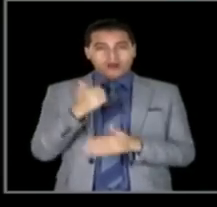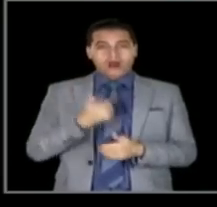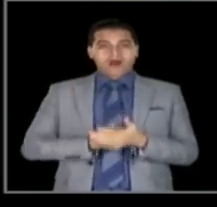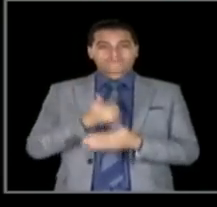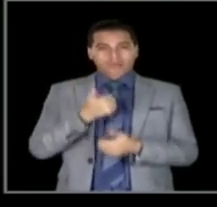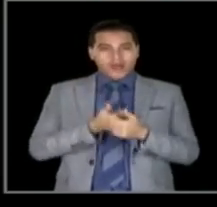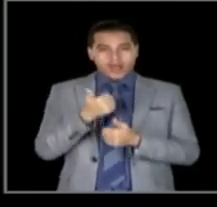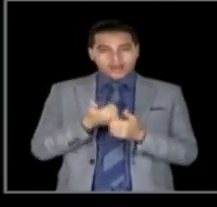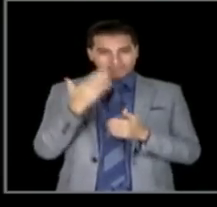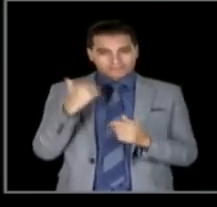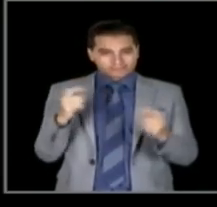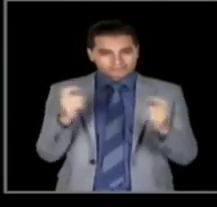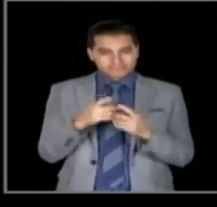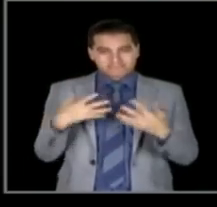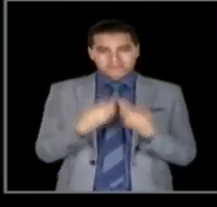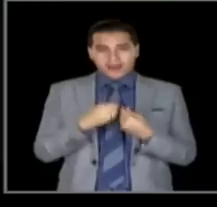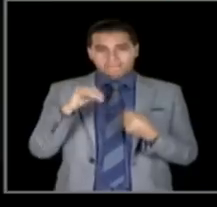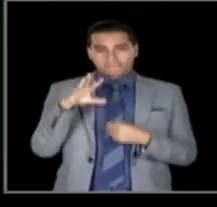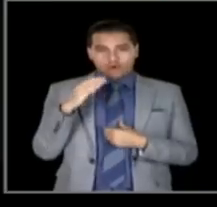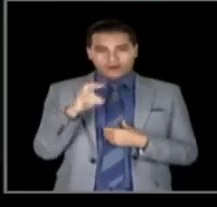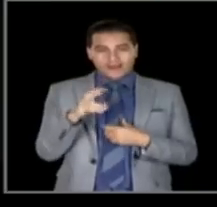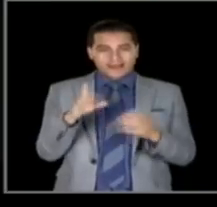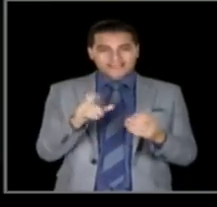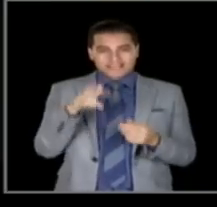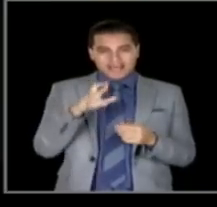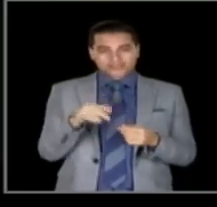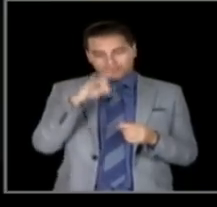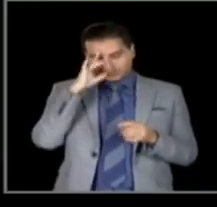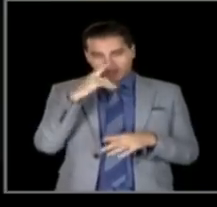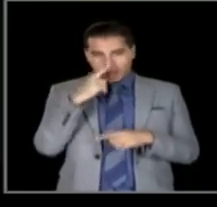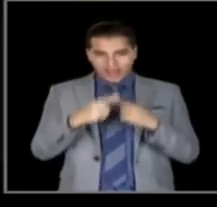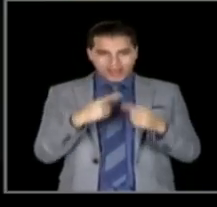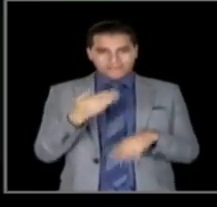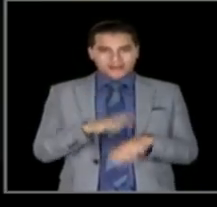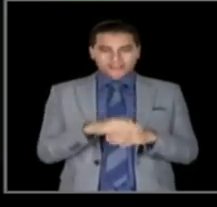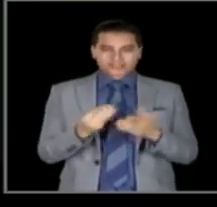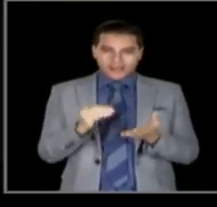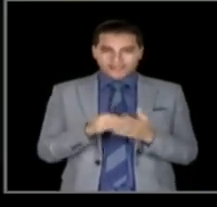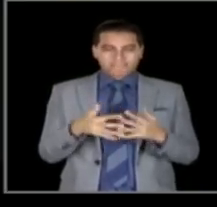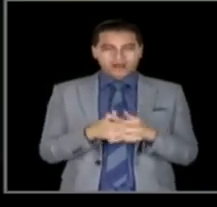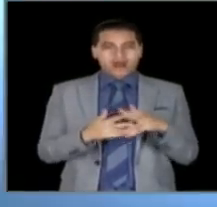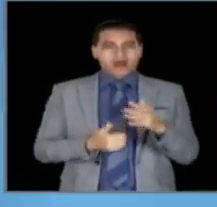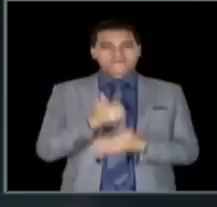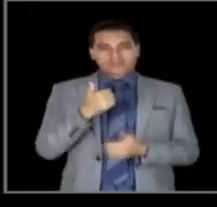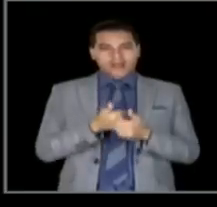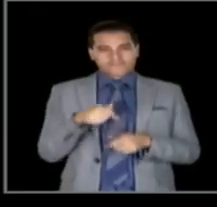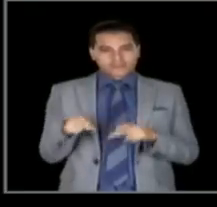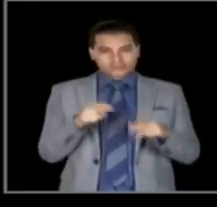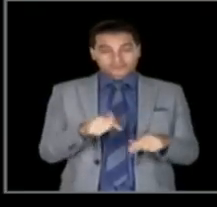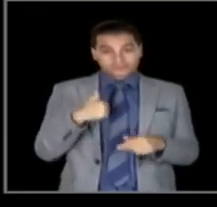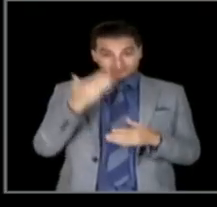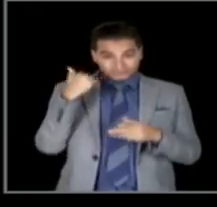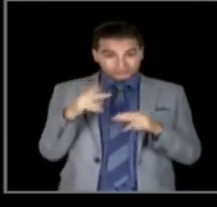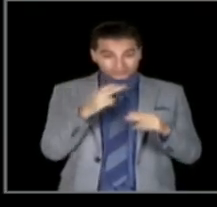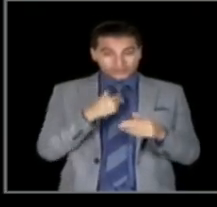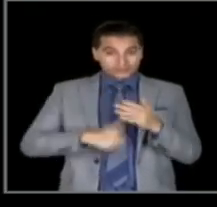لاعب بالمناسبه مع زميلتي موجة نيازي في الماتش اللي فات. ان شاء الله افضل على نفس المستوى علشان اقدر اشارك في حلقه افضل لاعب في الموسم. احنا الحلقه اللي